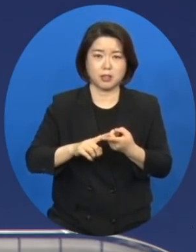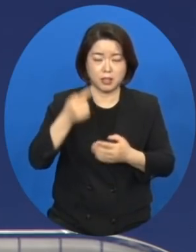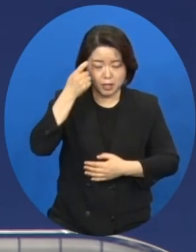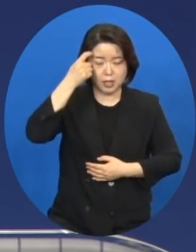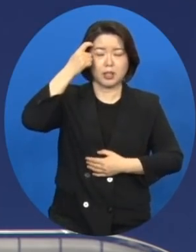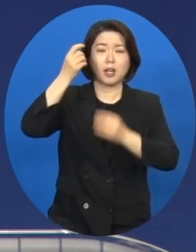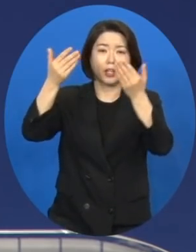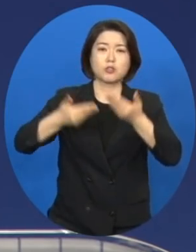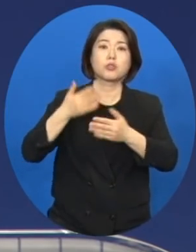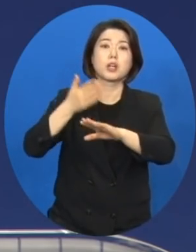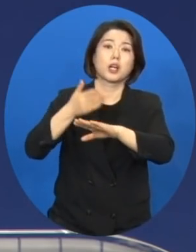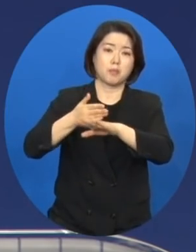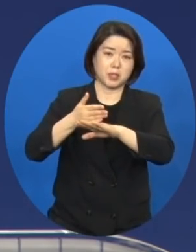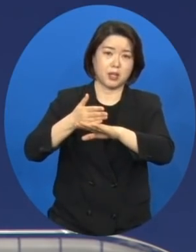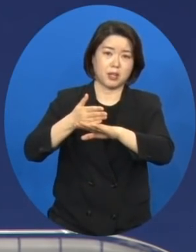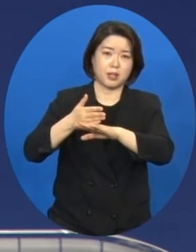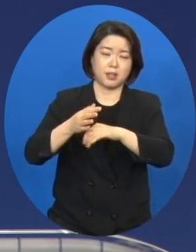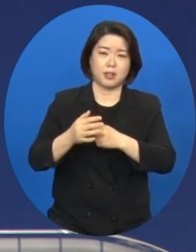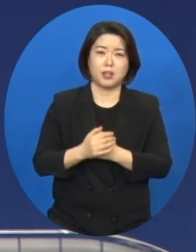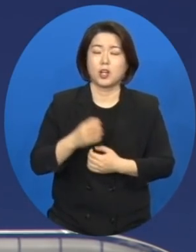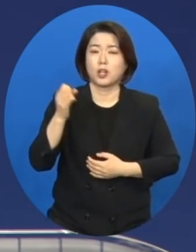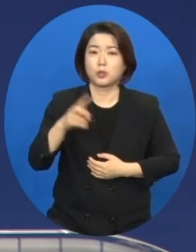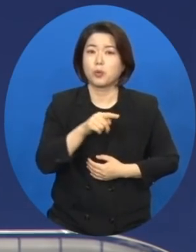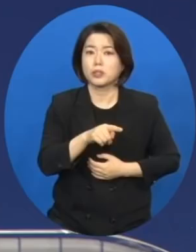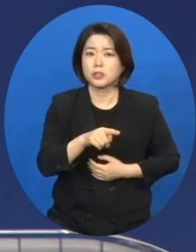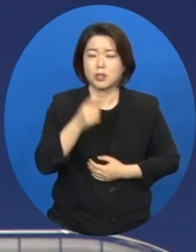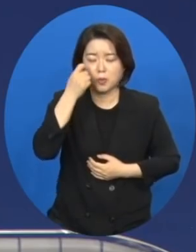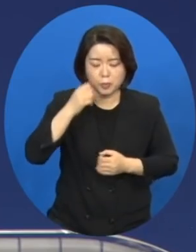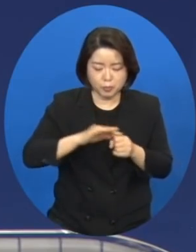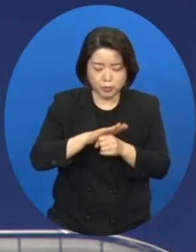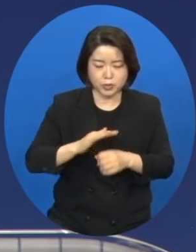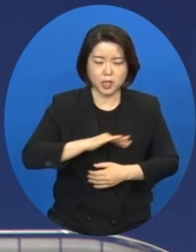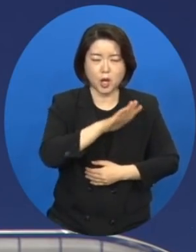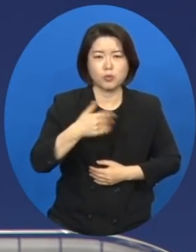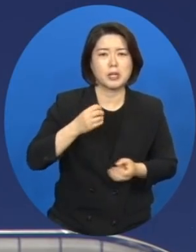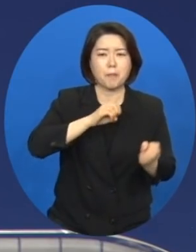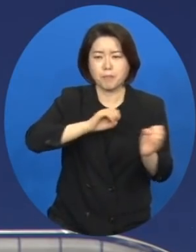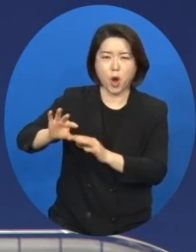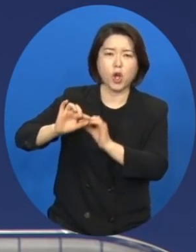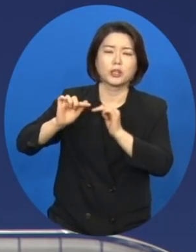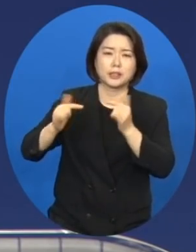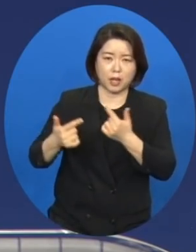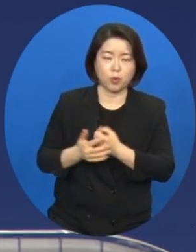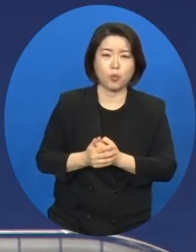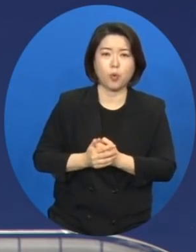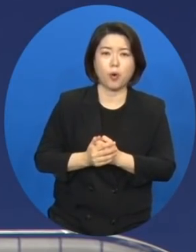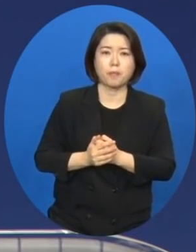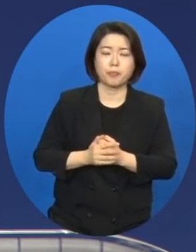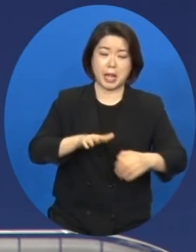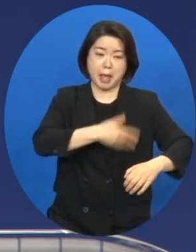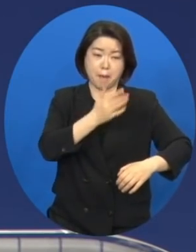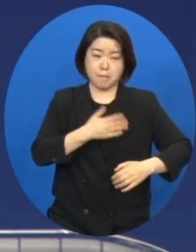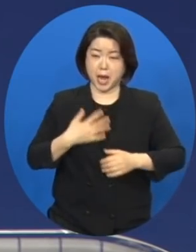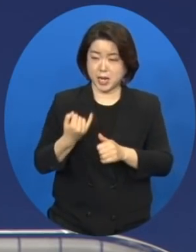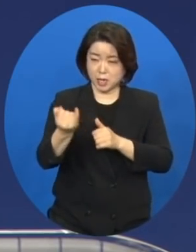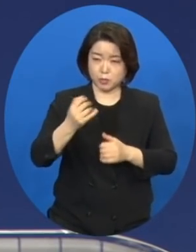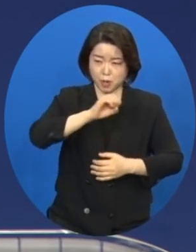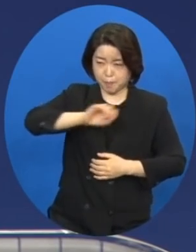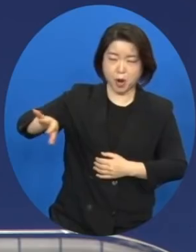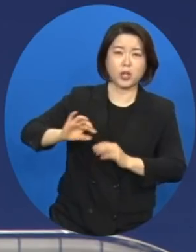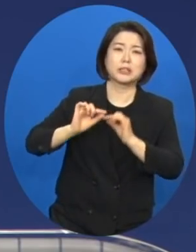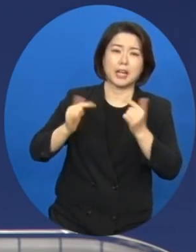깨닫게 하심을 감사합니다. 그런 불쌍한 우리를 버리지 않고 바람난 신부라고 버리지